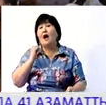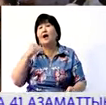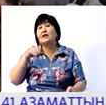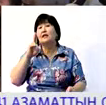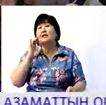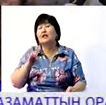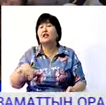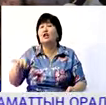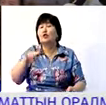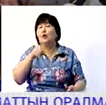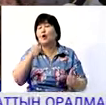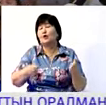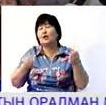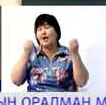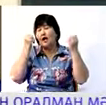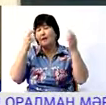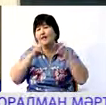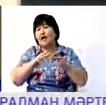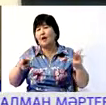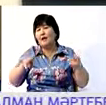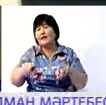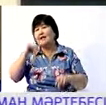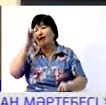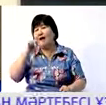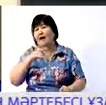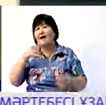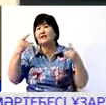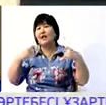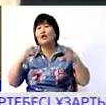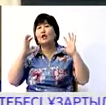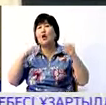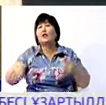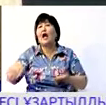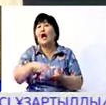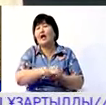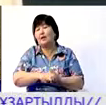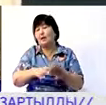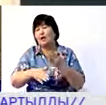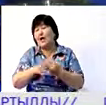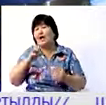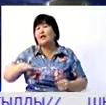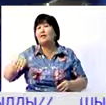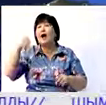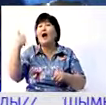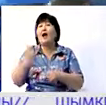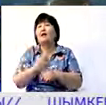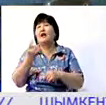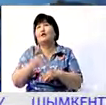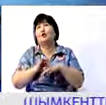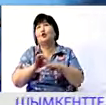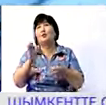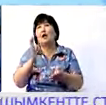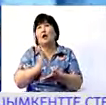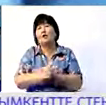Айтыскерлердің республикалық туры Мәдениет министрлігі және Қазақстан телерадио корпорациясының қолдауымен елімізде алғаш рет ұйымдастырылып